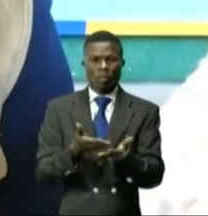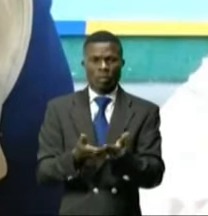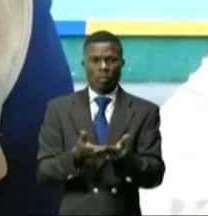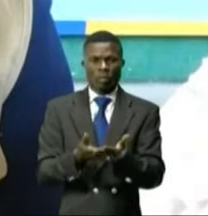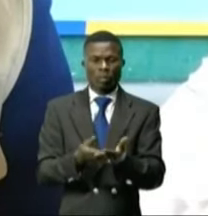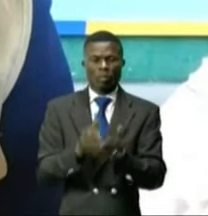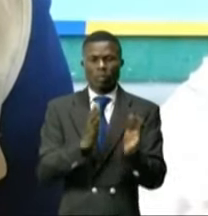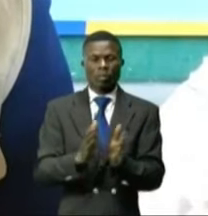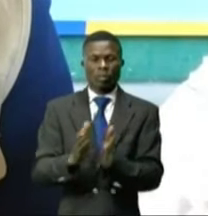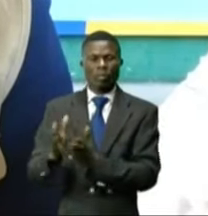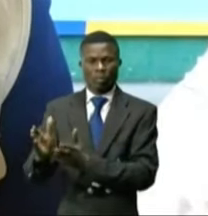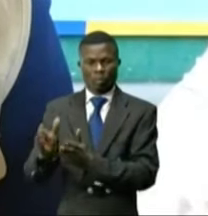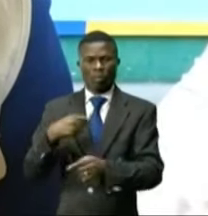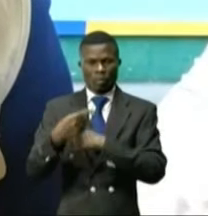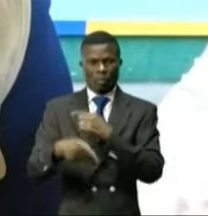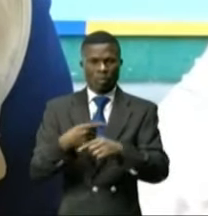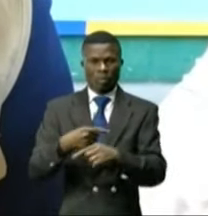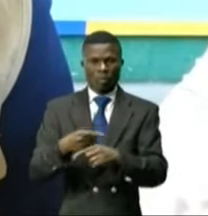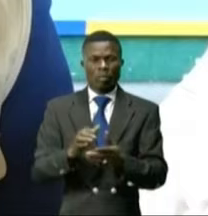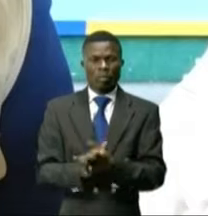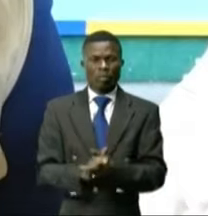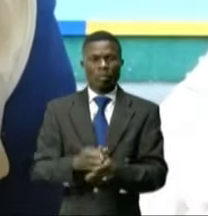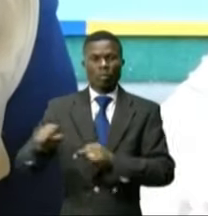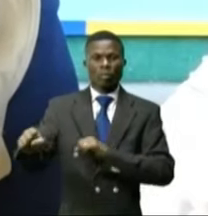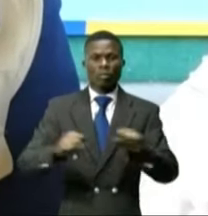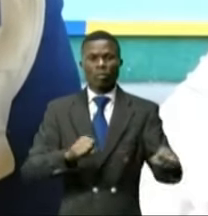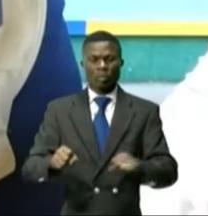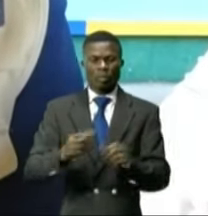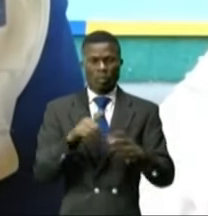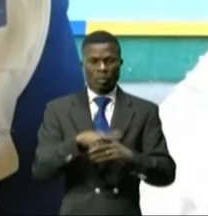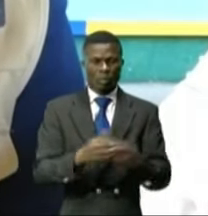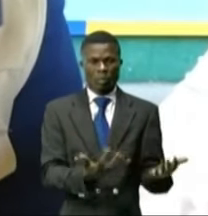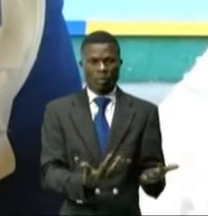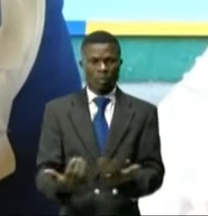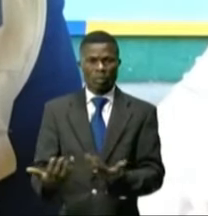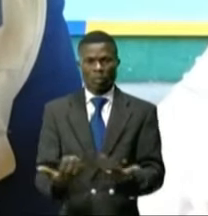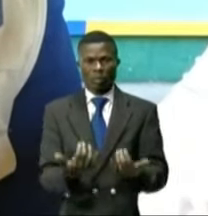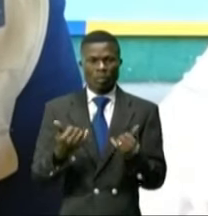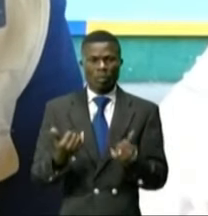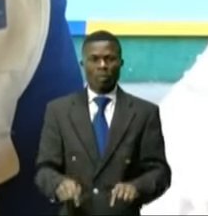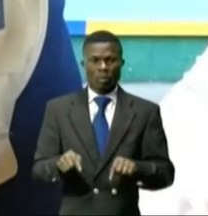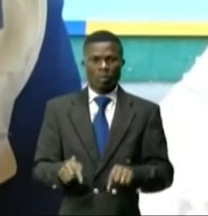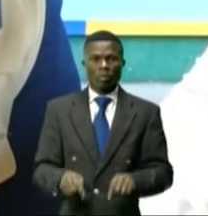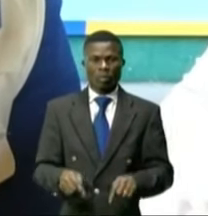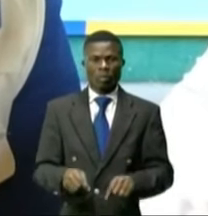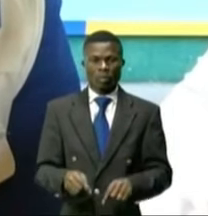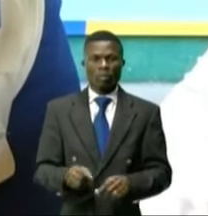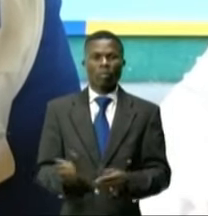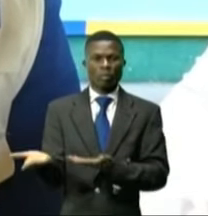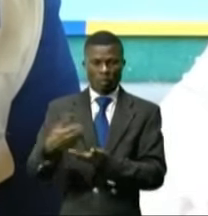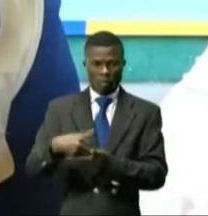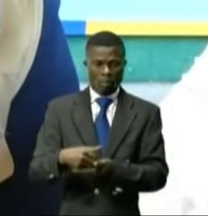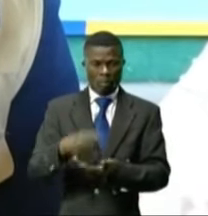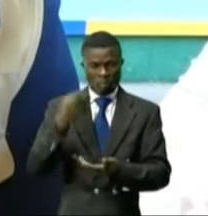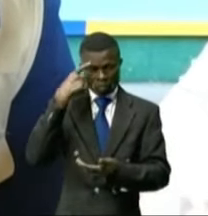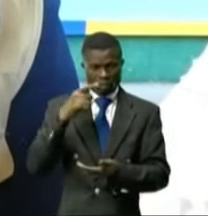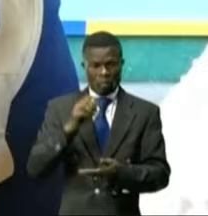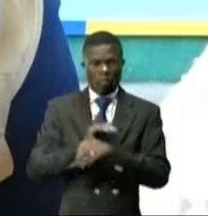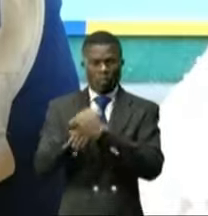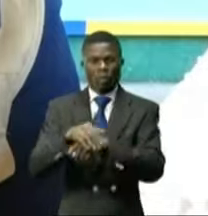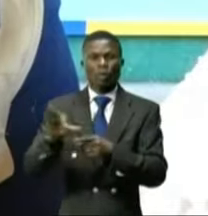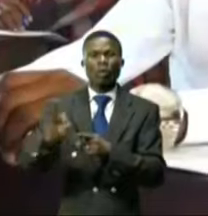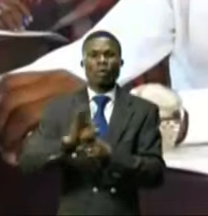ce processus qui avait commencé par les tests à l'ordinateur et maintenant vous êtes retenu pour passer la